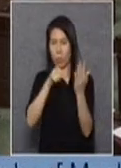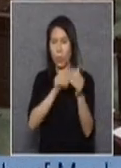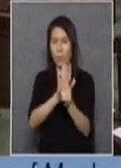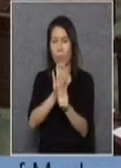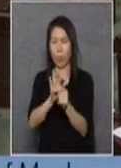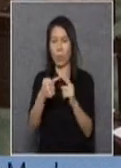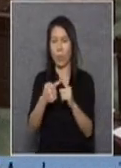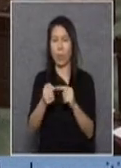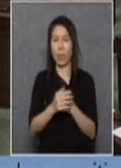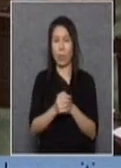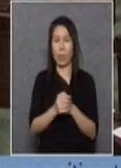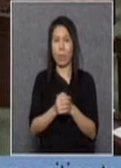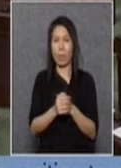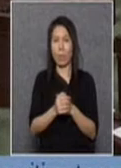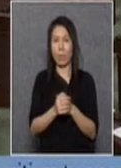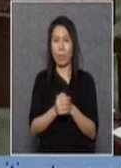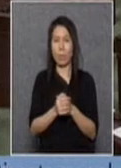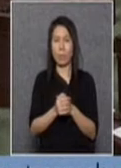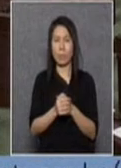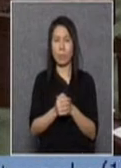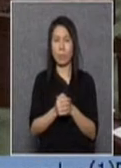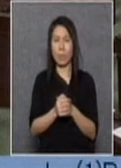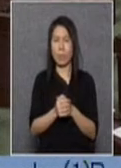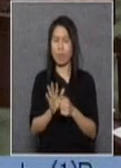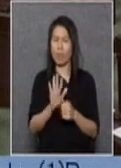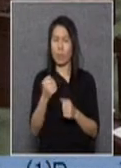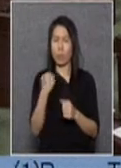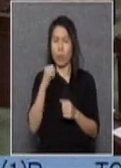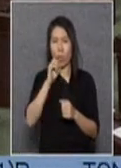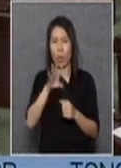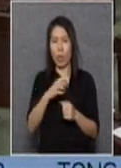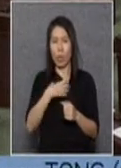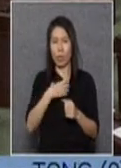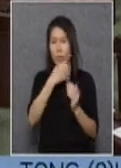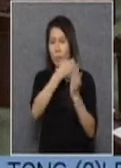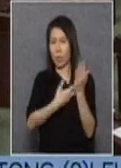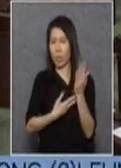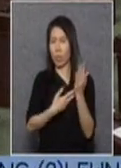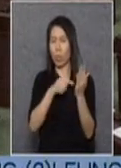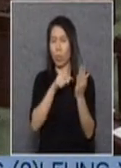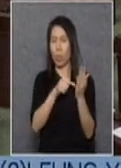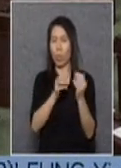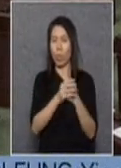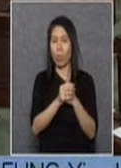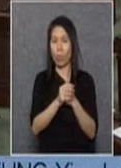人的人，他不會強調這個制度